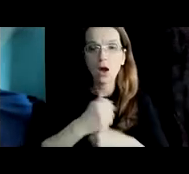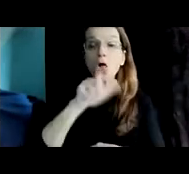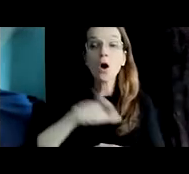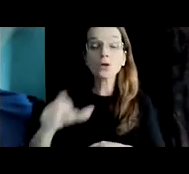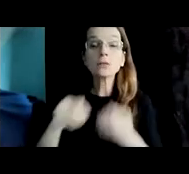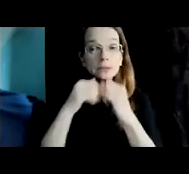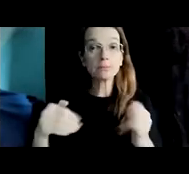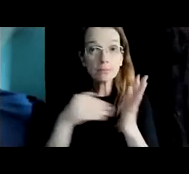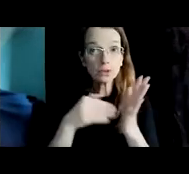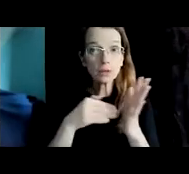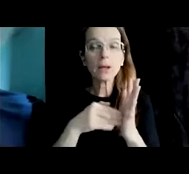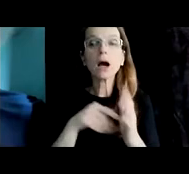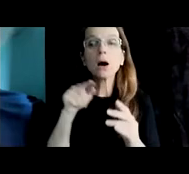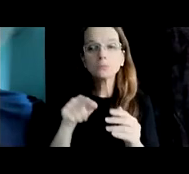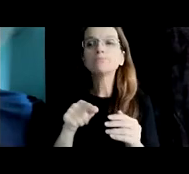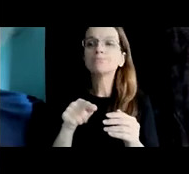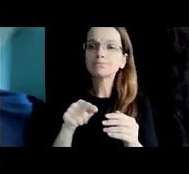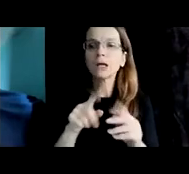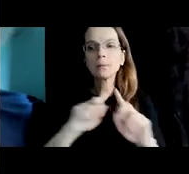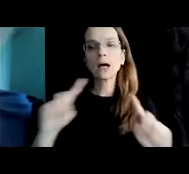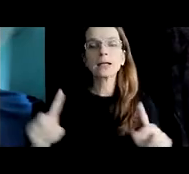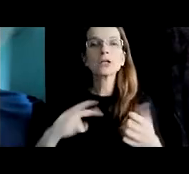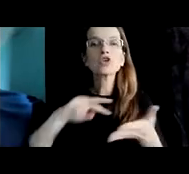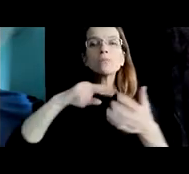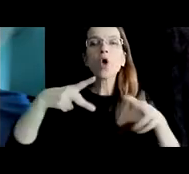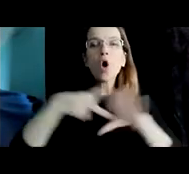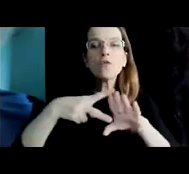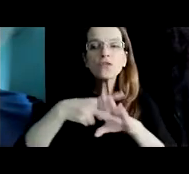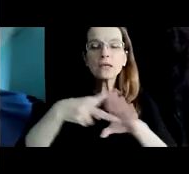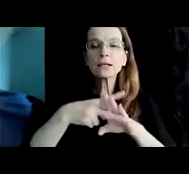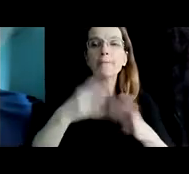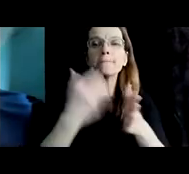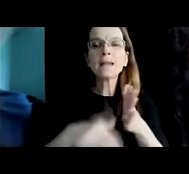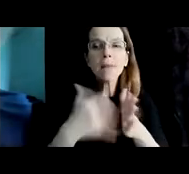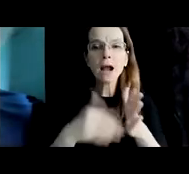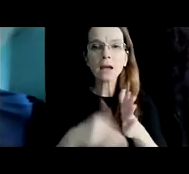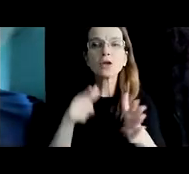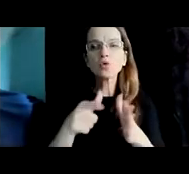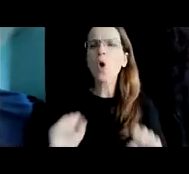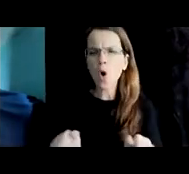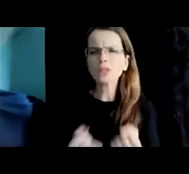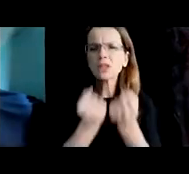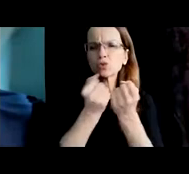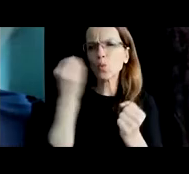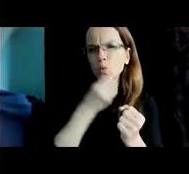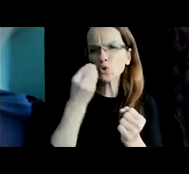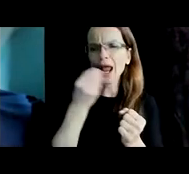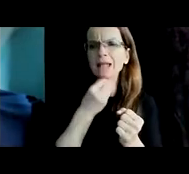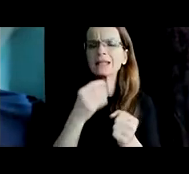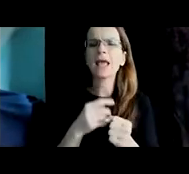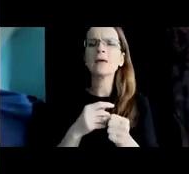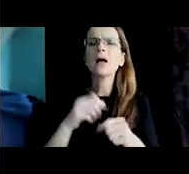posebnimi potrebami se soočajo z različnimi ovirami in primankljaji, ki jim otežuje učenje, izobraževanje in